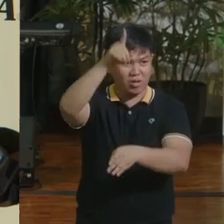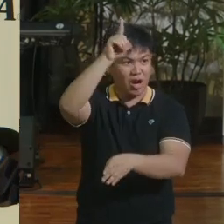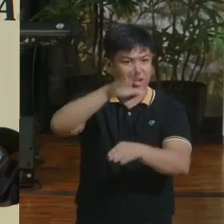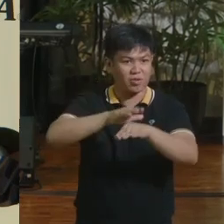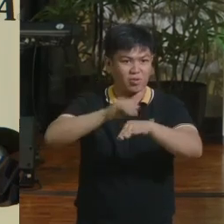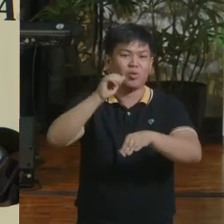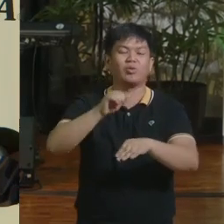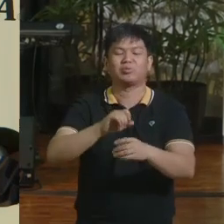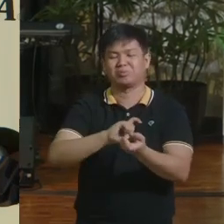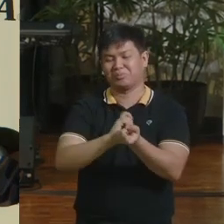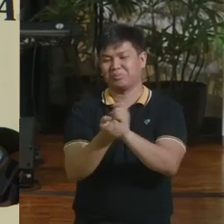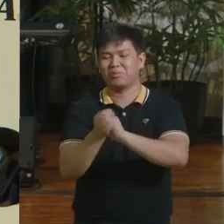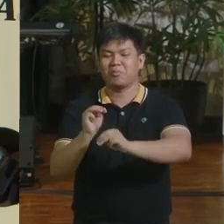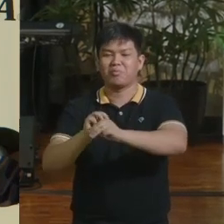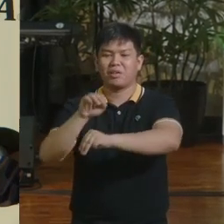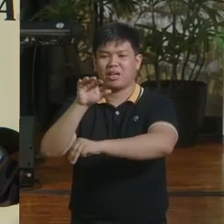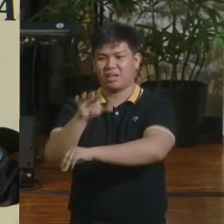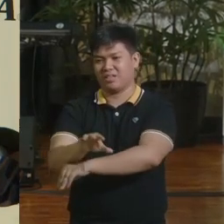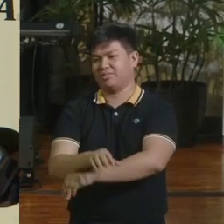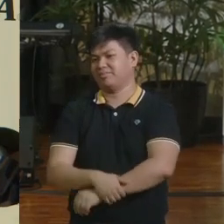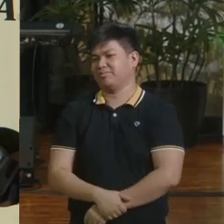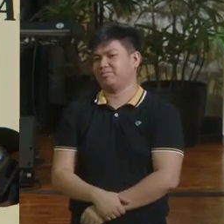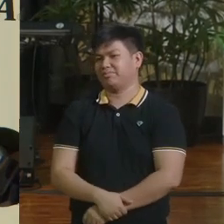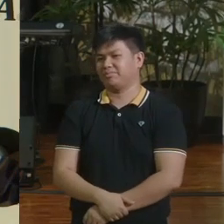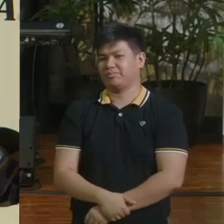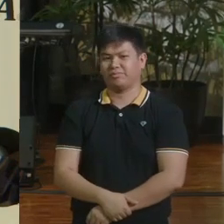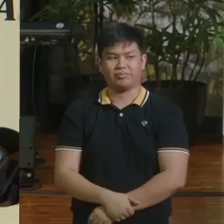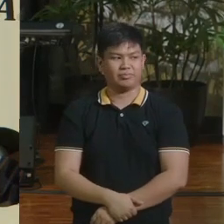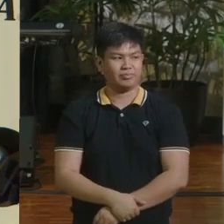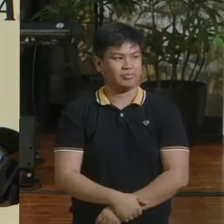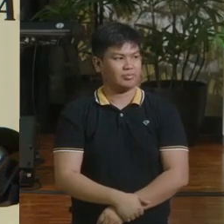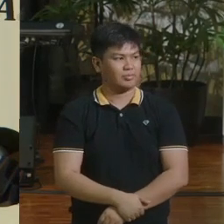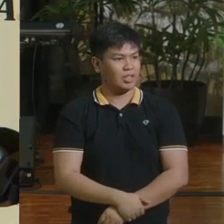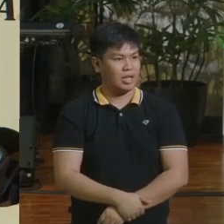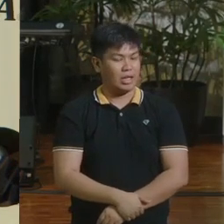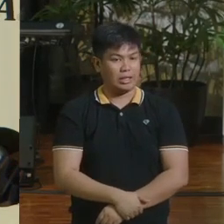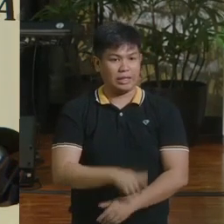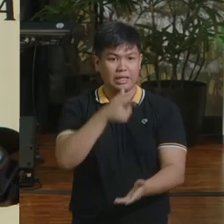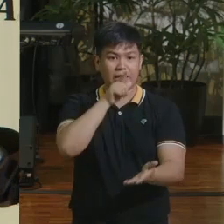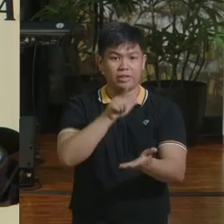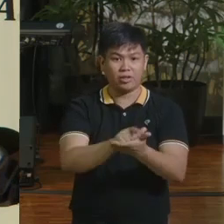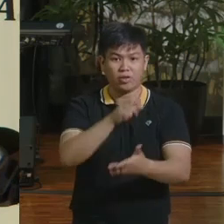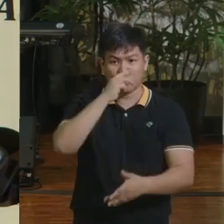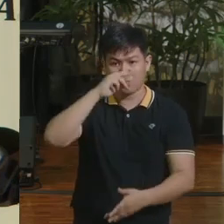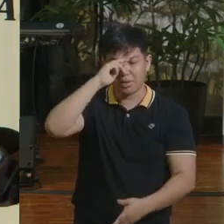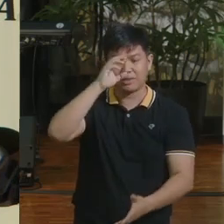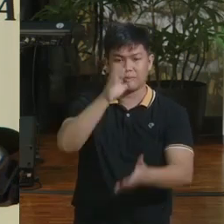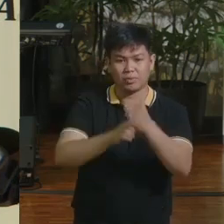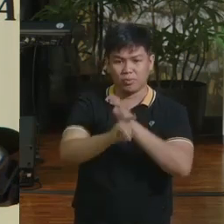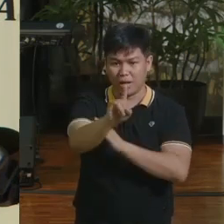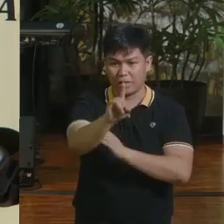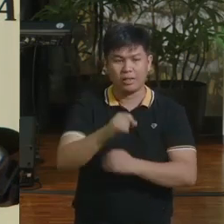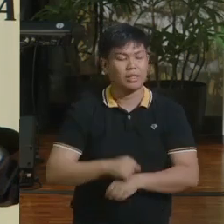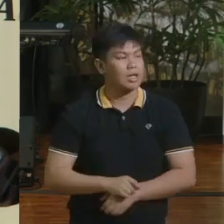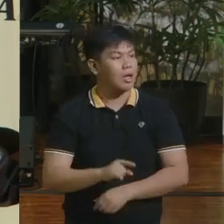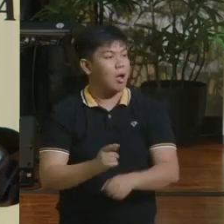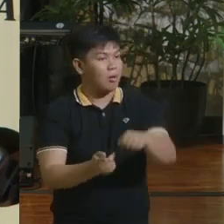mga Hentil. Nung sinulat niya ang letter to the Romans, sabi niya sa chapter 1, verse 1,